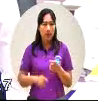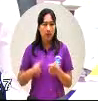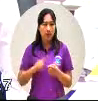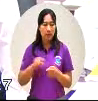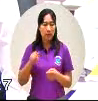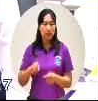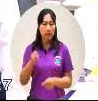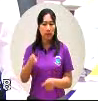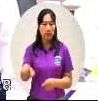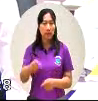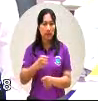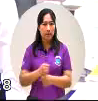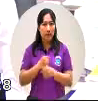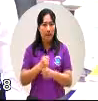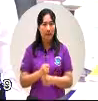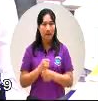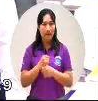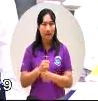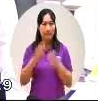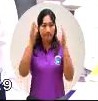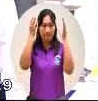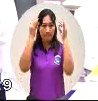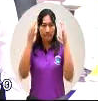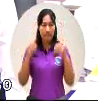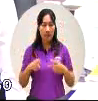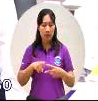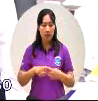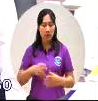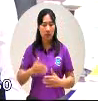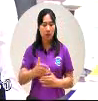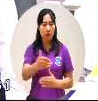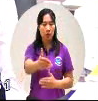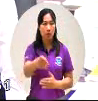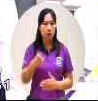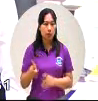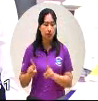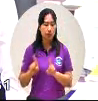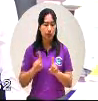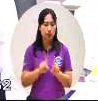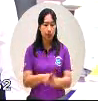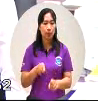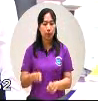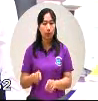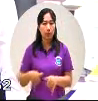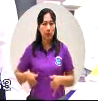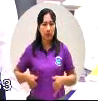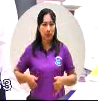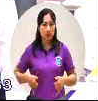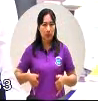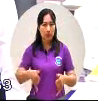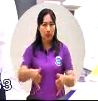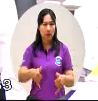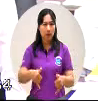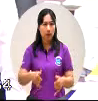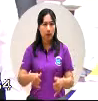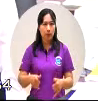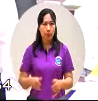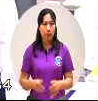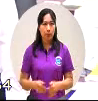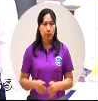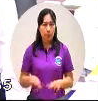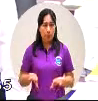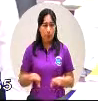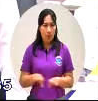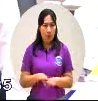程，为了因应纳玛夏的工程，随着这个道路呢就是开通。那么